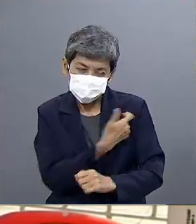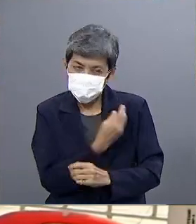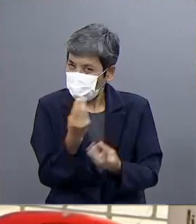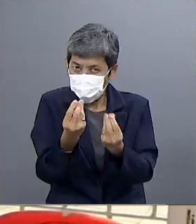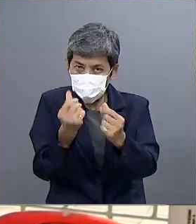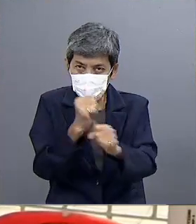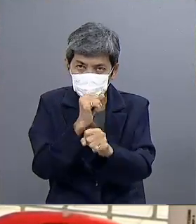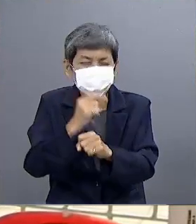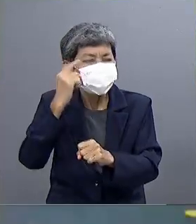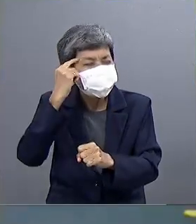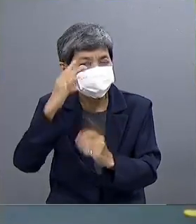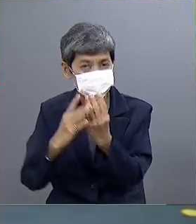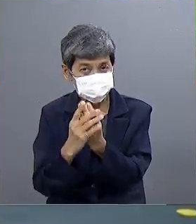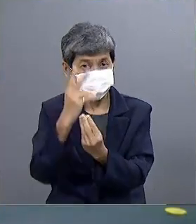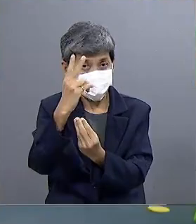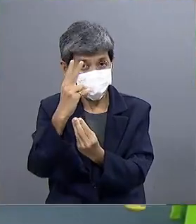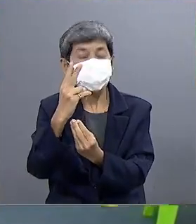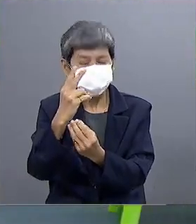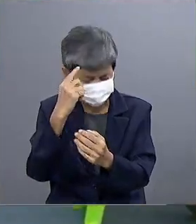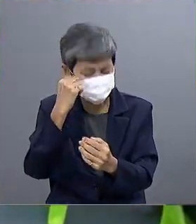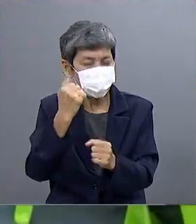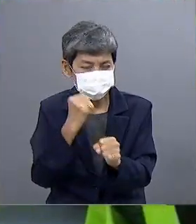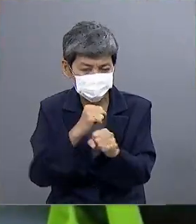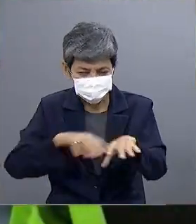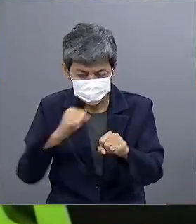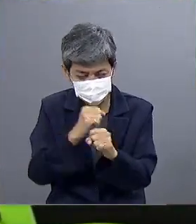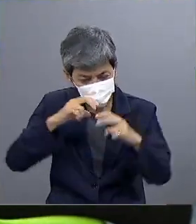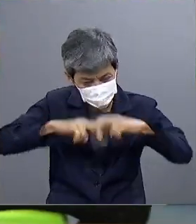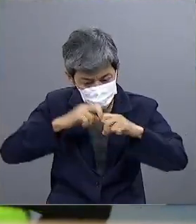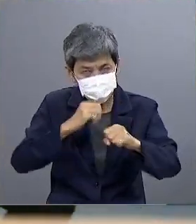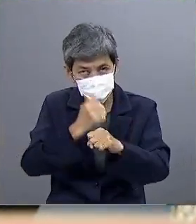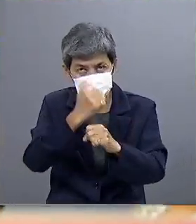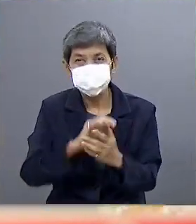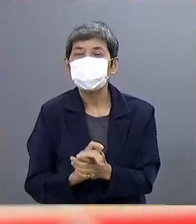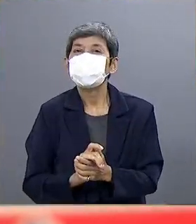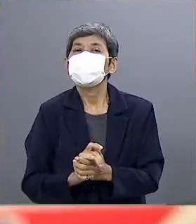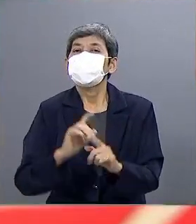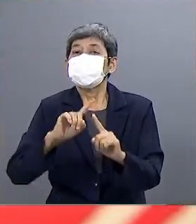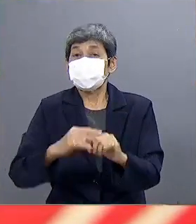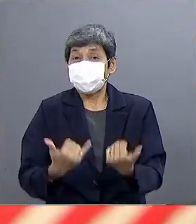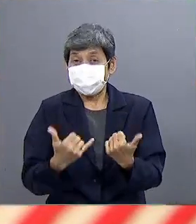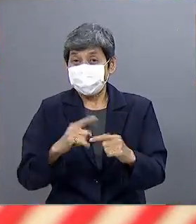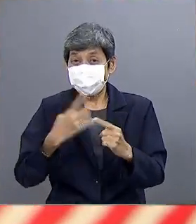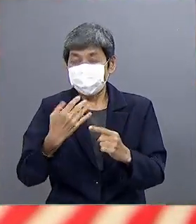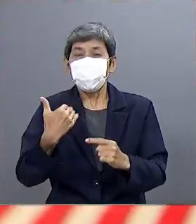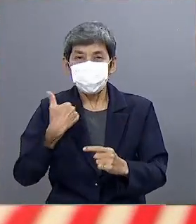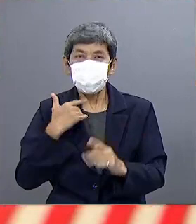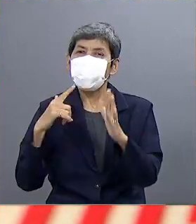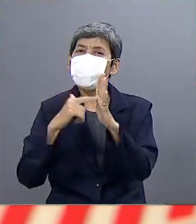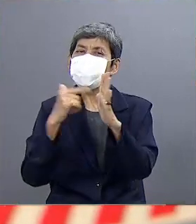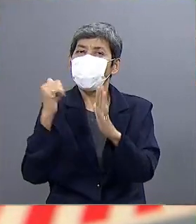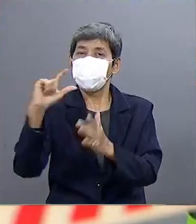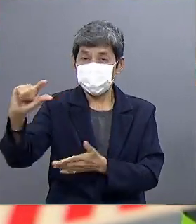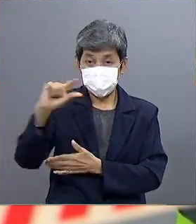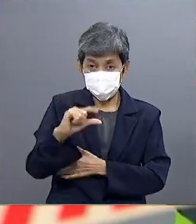ก2สัปดาห์น่าจะได้คำตอบจากการศึกษาวิจัยค่ะนอกจากนี้ในเดือนนี้นะคะวัคซีนที่มีอยู่จะมีการจัดสรร